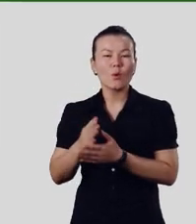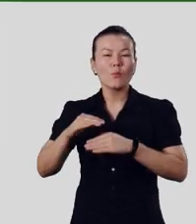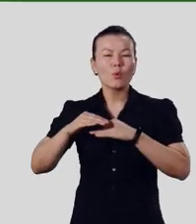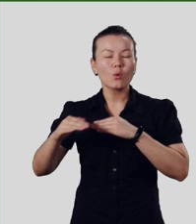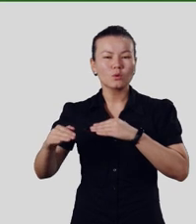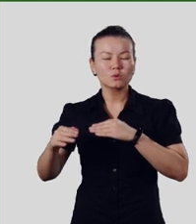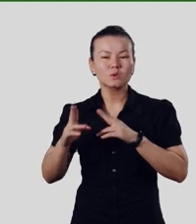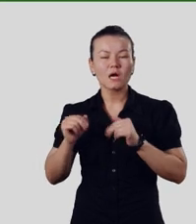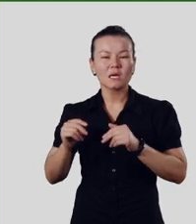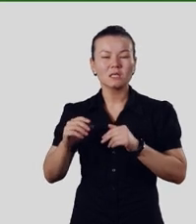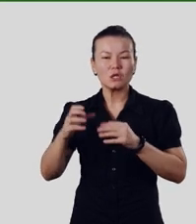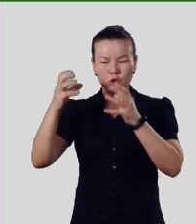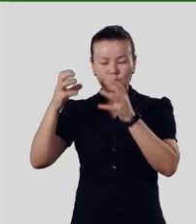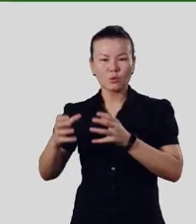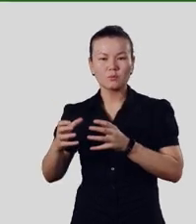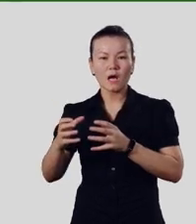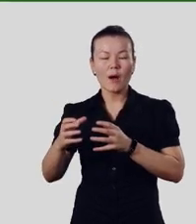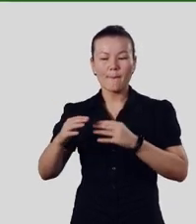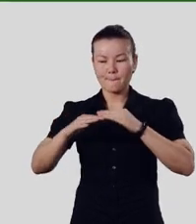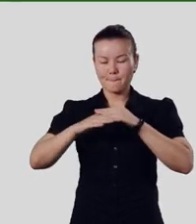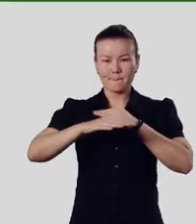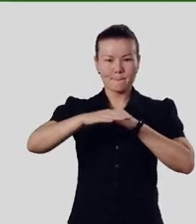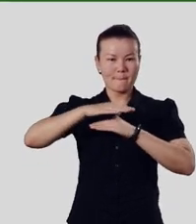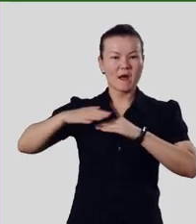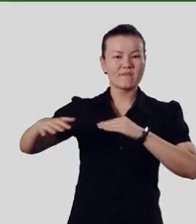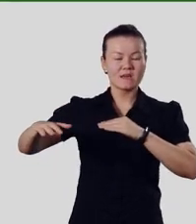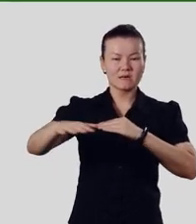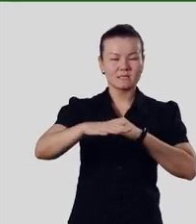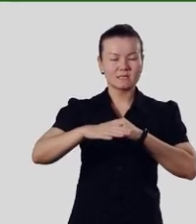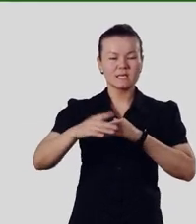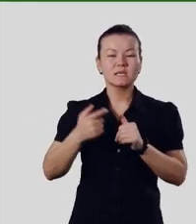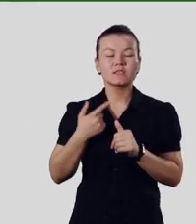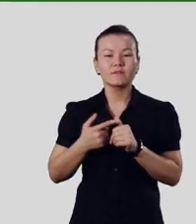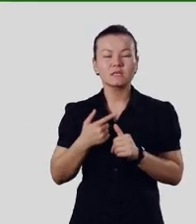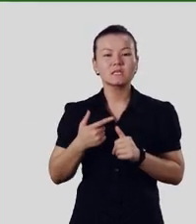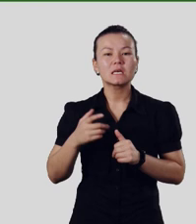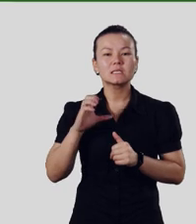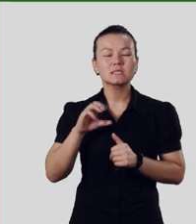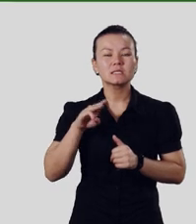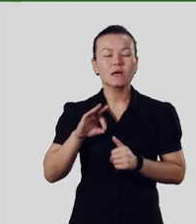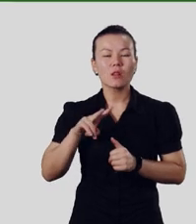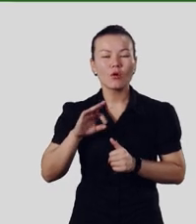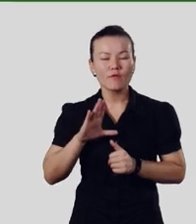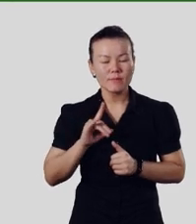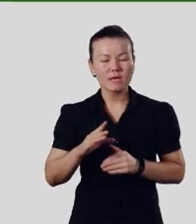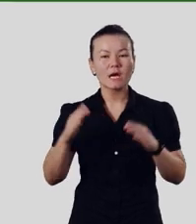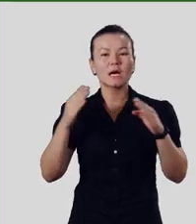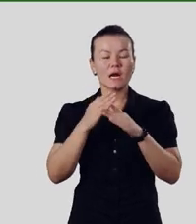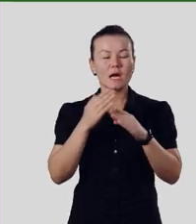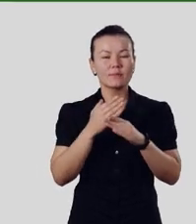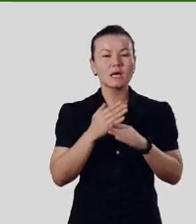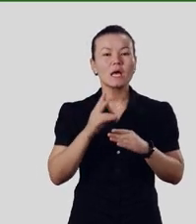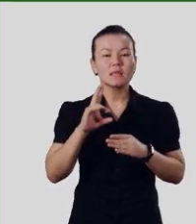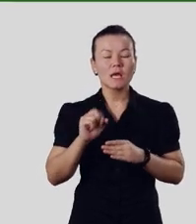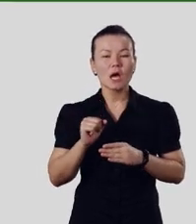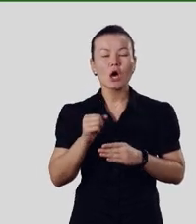плоскую, как стол, поверхность и называются Столовыми горами. На